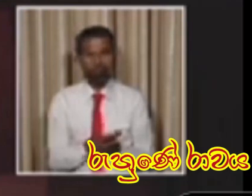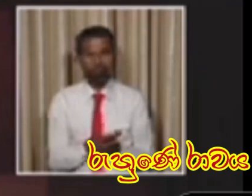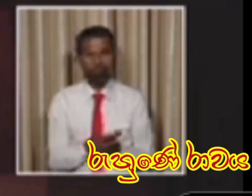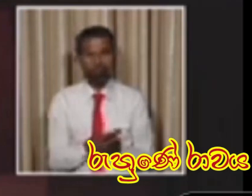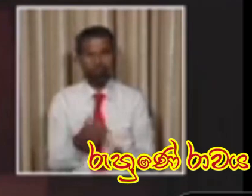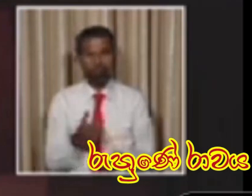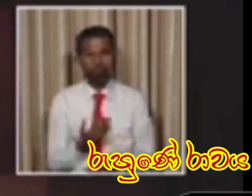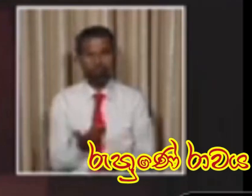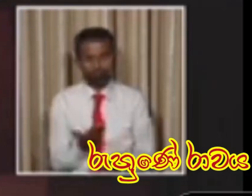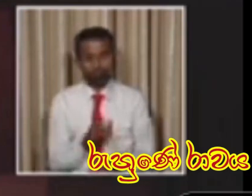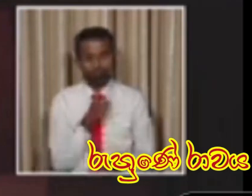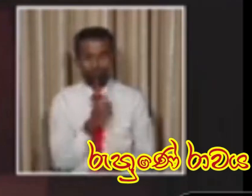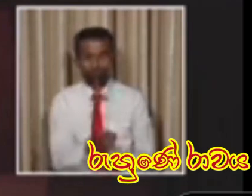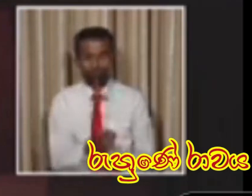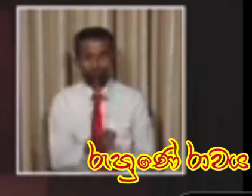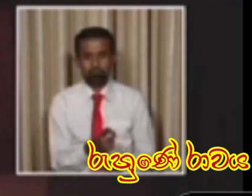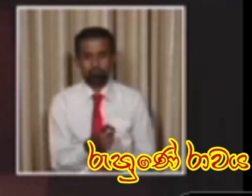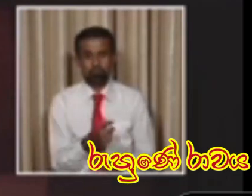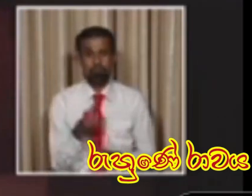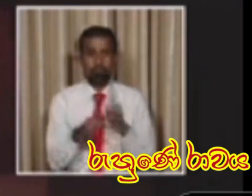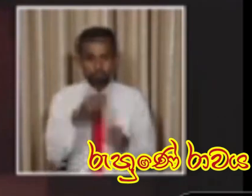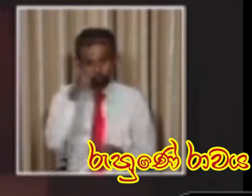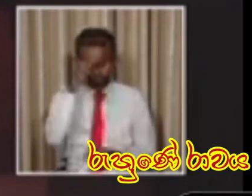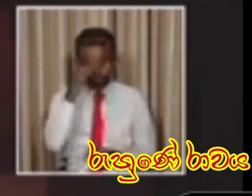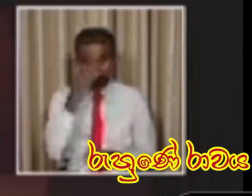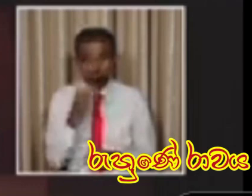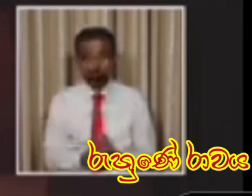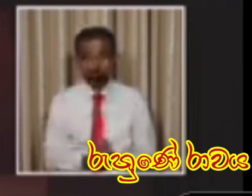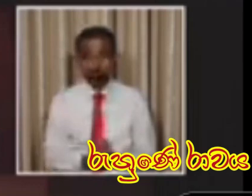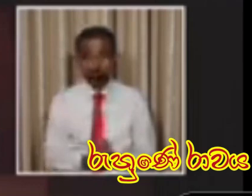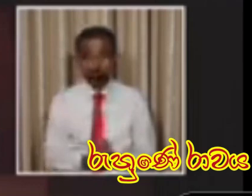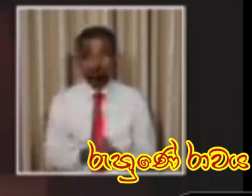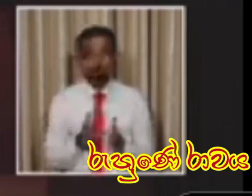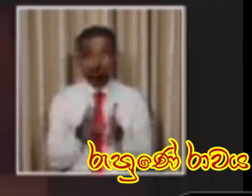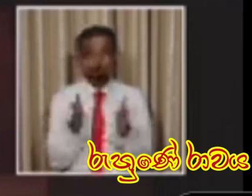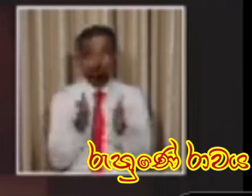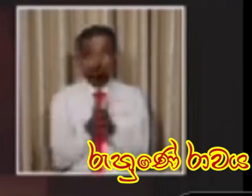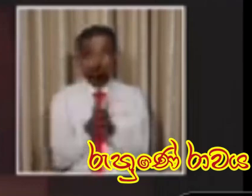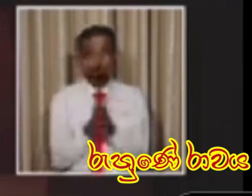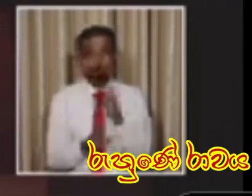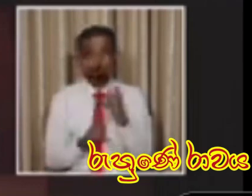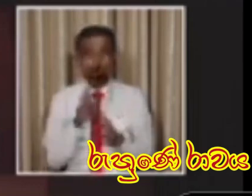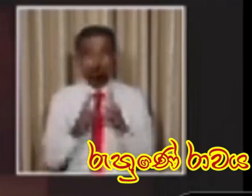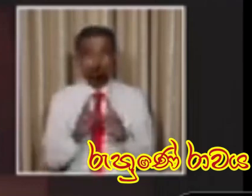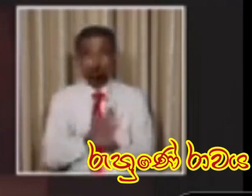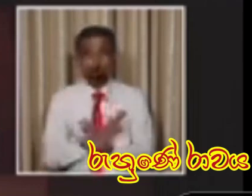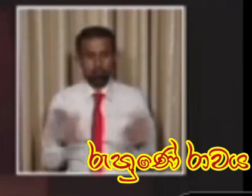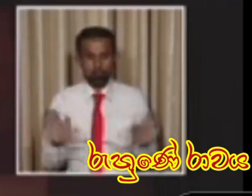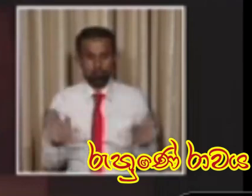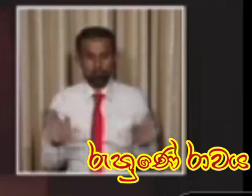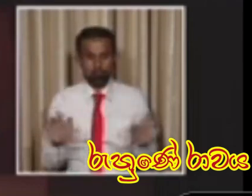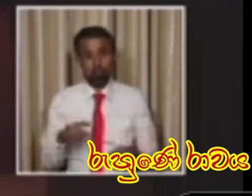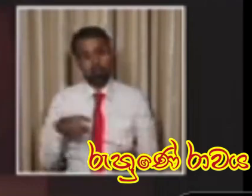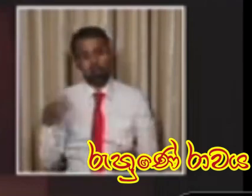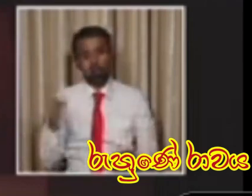පැහැදිලිවම මම ඉල්ලීමක් කරනවා ගරු කතානායකතුමාගෙන් කරුණා කරලා බ්‍රහස්පතින්ද මේක සාකච්ඡාවට ගන්නේ නැතුව අපි වෙන